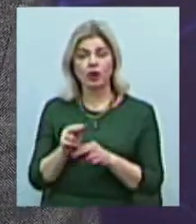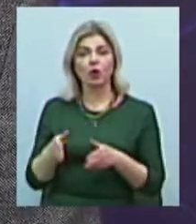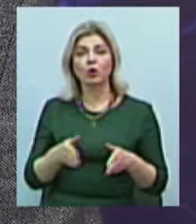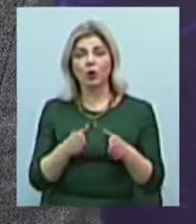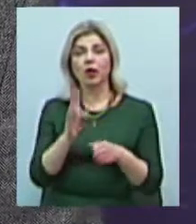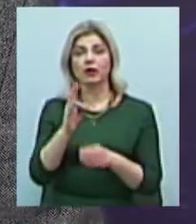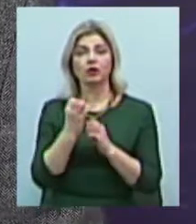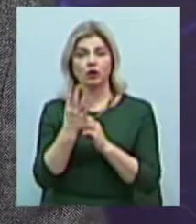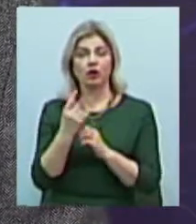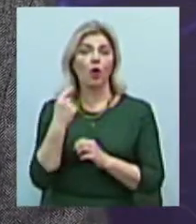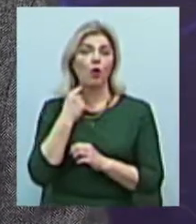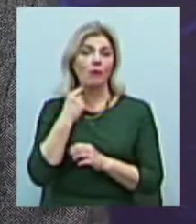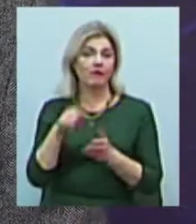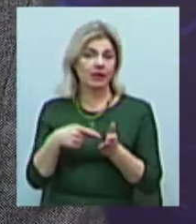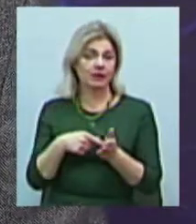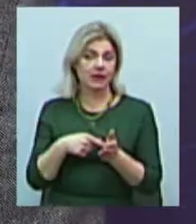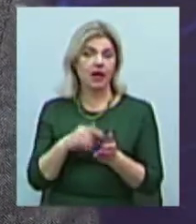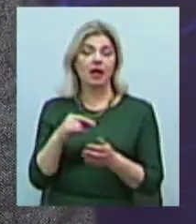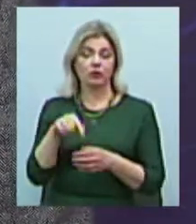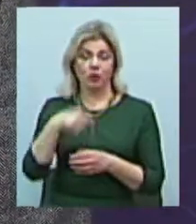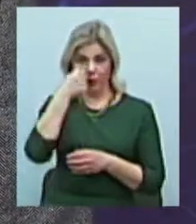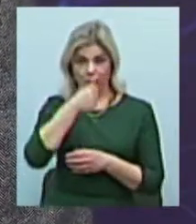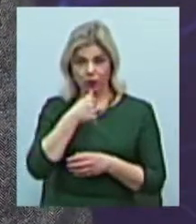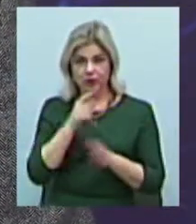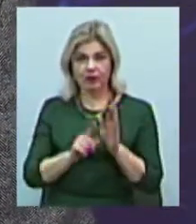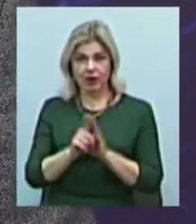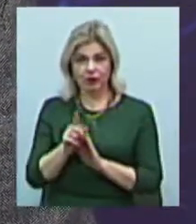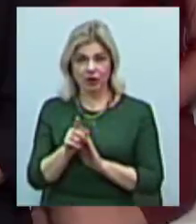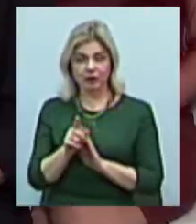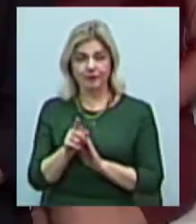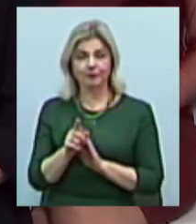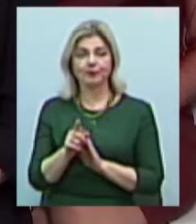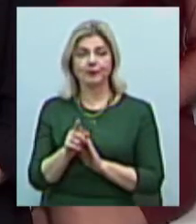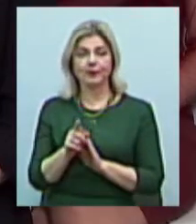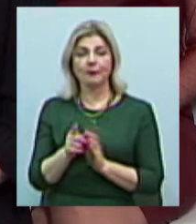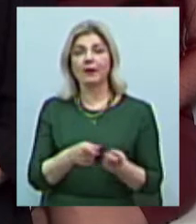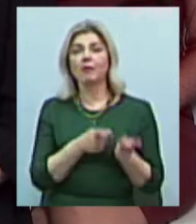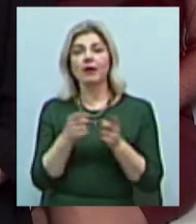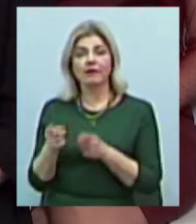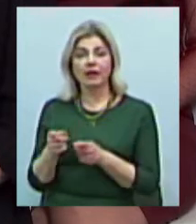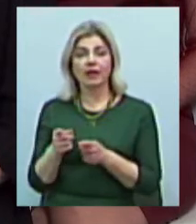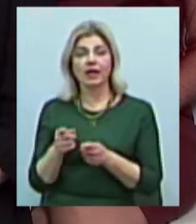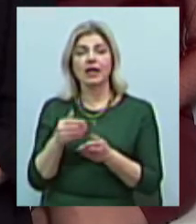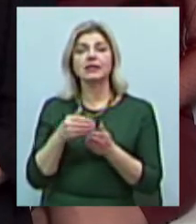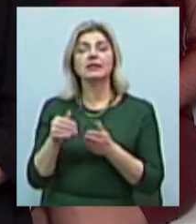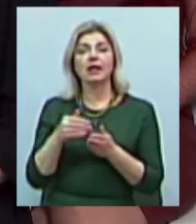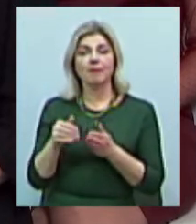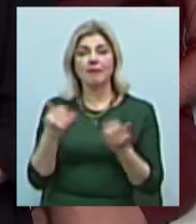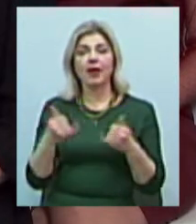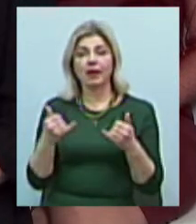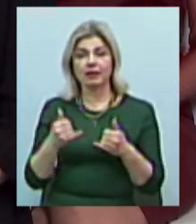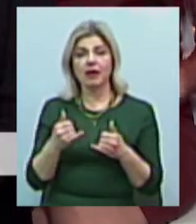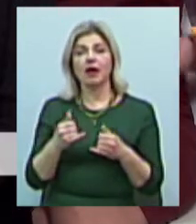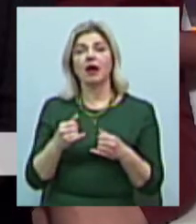на Кропивницькій. В цьому році вже розпочали переміщення цементно-бетонного вузлу. Я думаю,